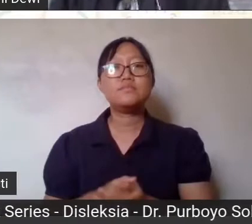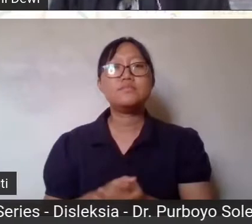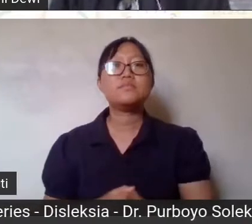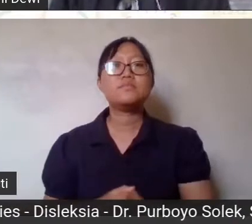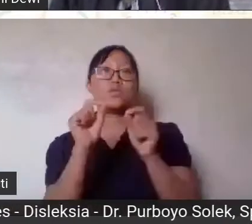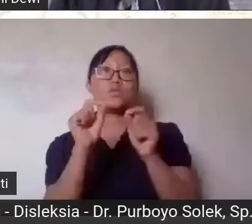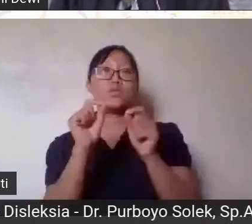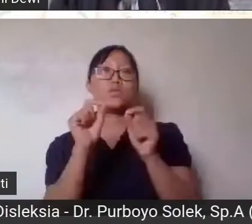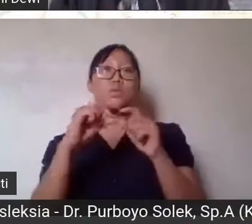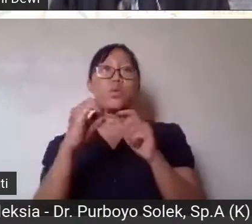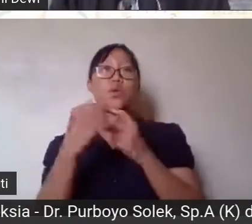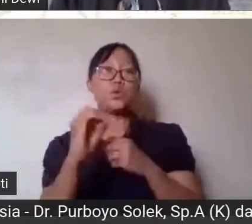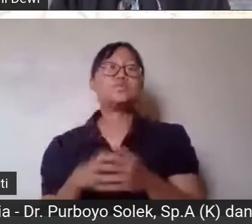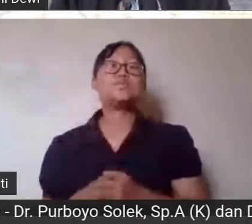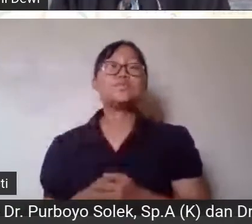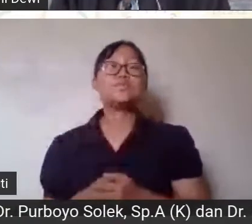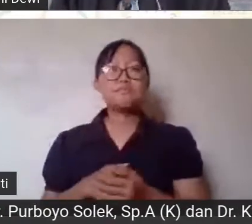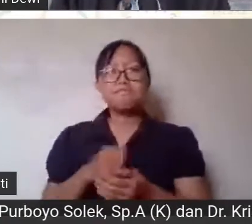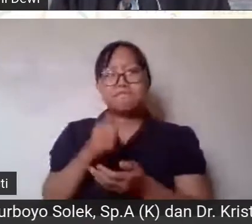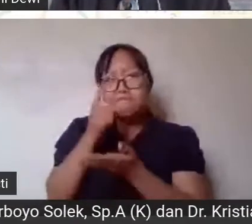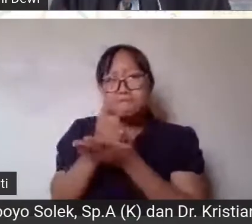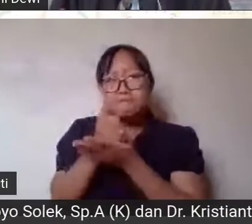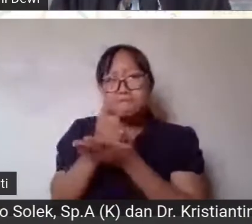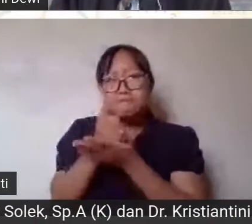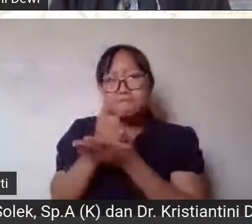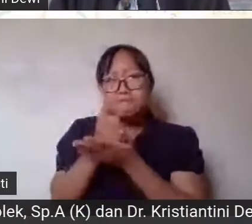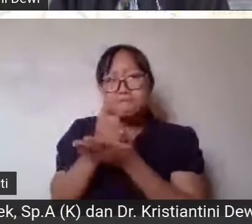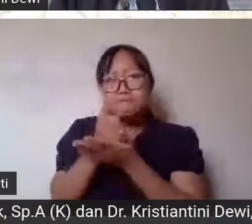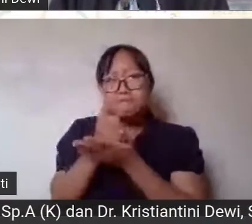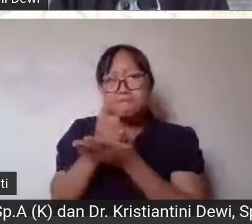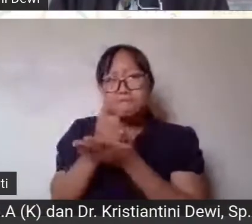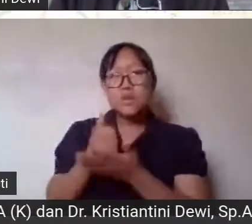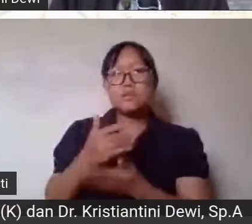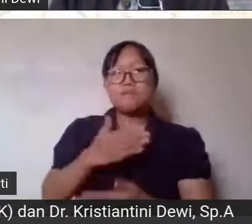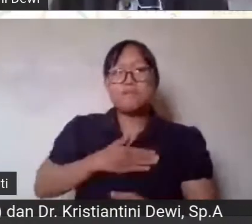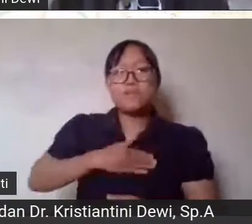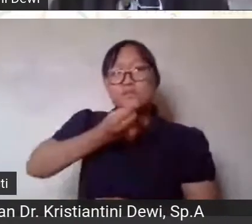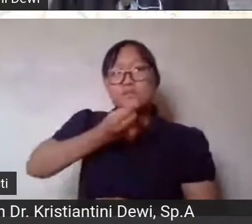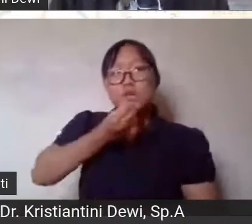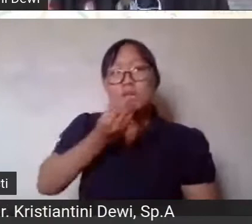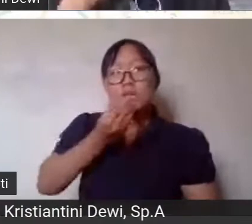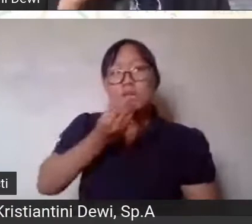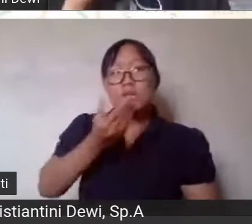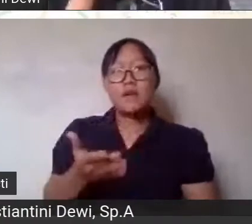Sejak masa-masa berapa tahun yang lalu tuh Bu Lina di P4TK. Oh, tahun 2000.